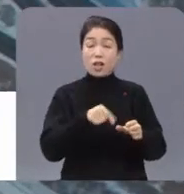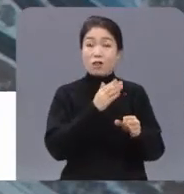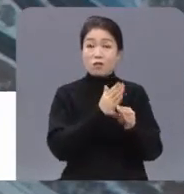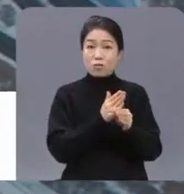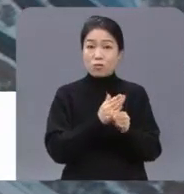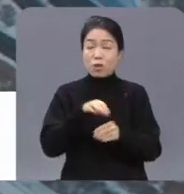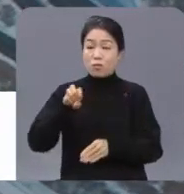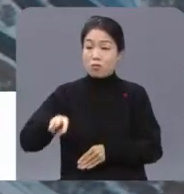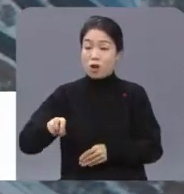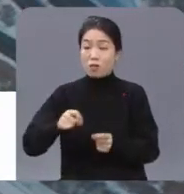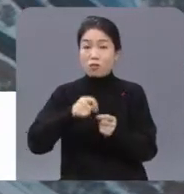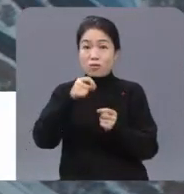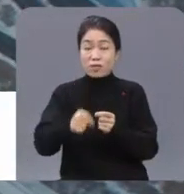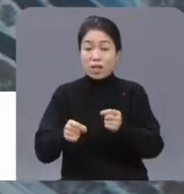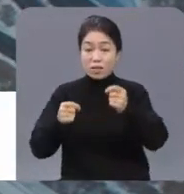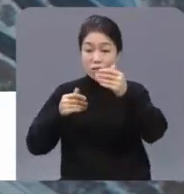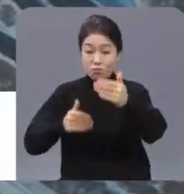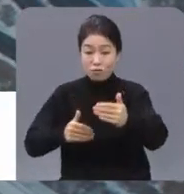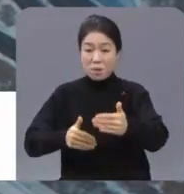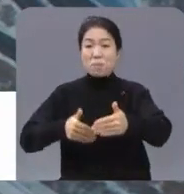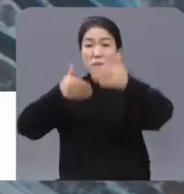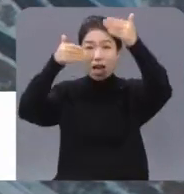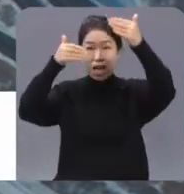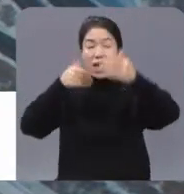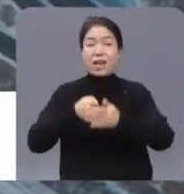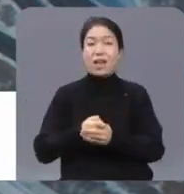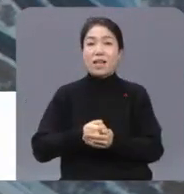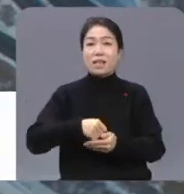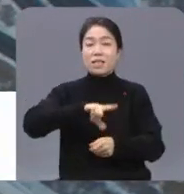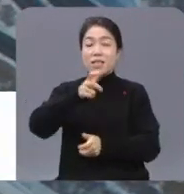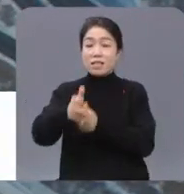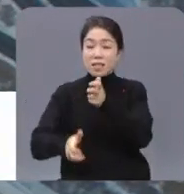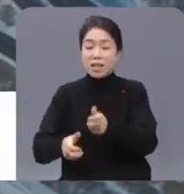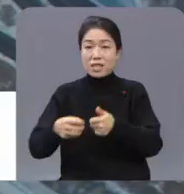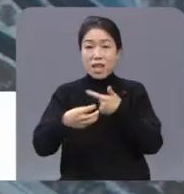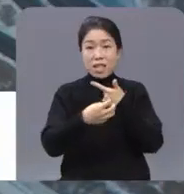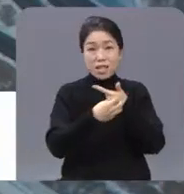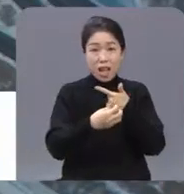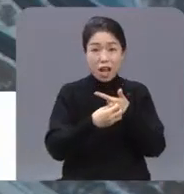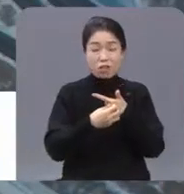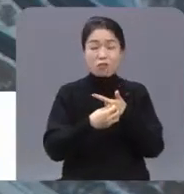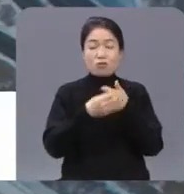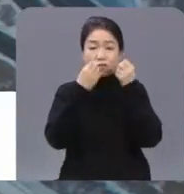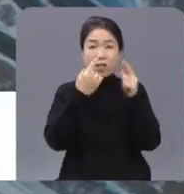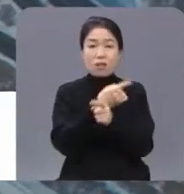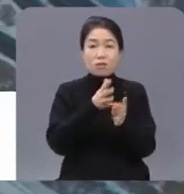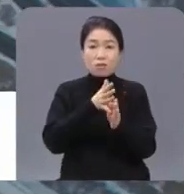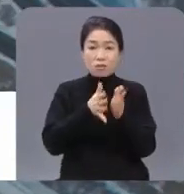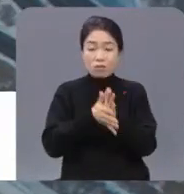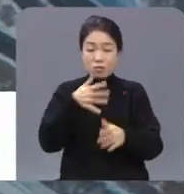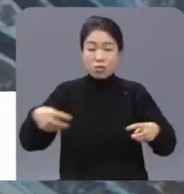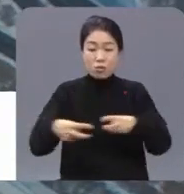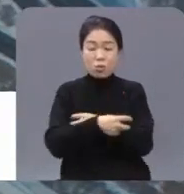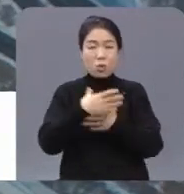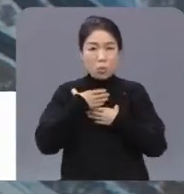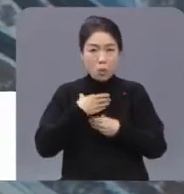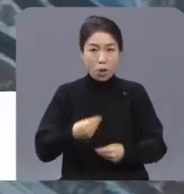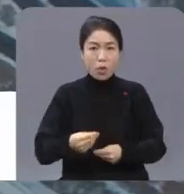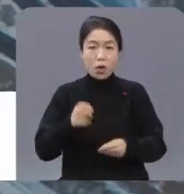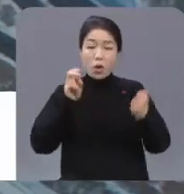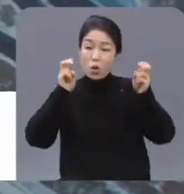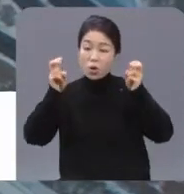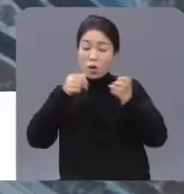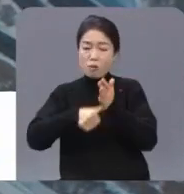광주 장성구간이 개통했습니다 인근 산단과 나주 혁신도시 등으로 접근성이 높아지고 기업의 물류비